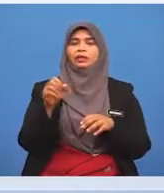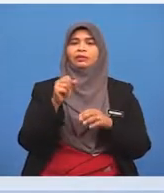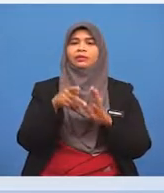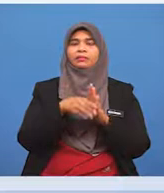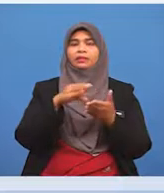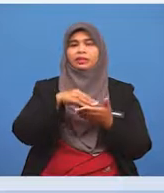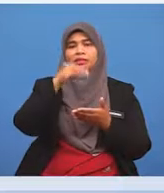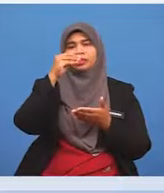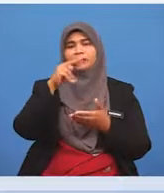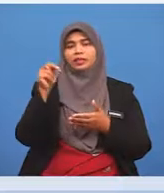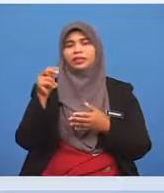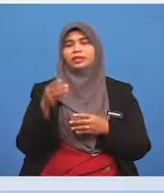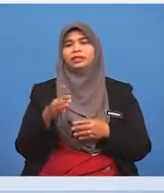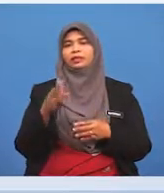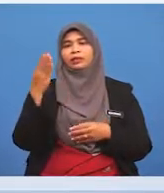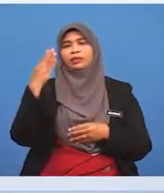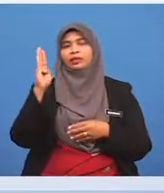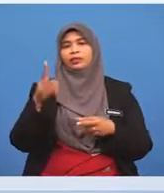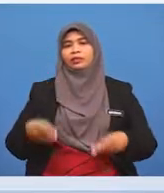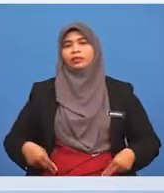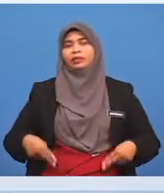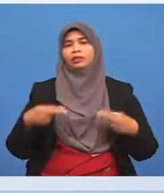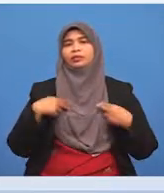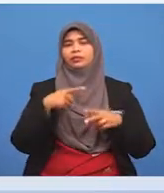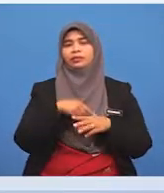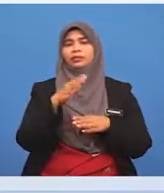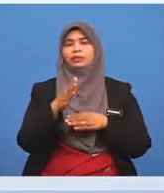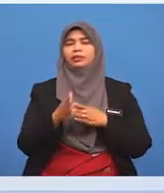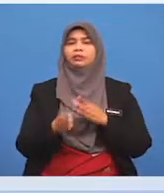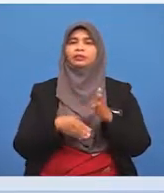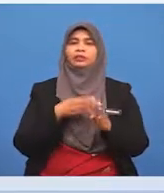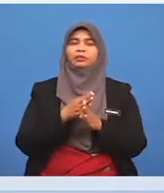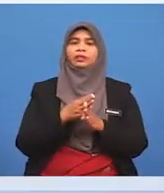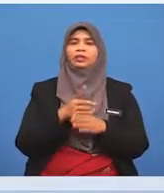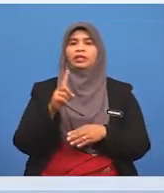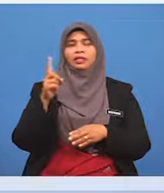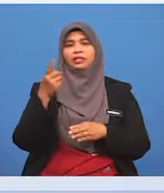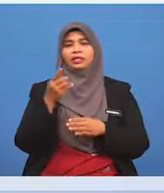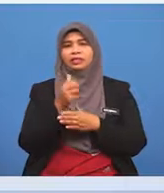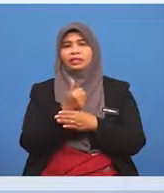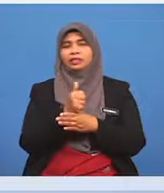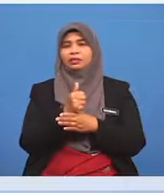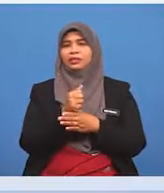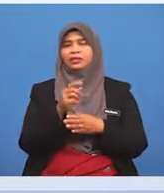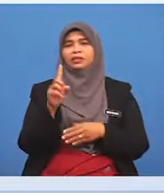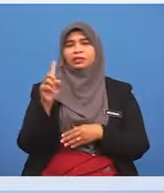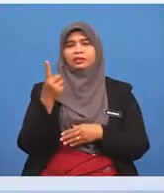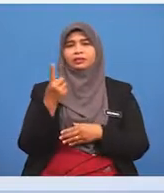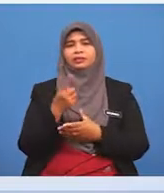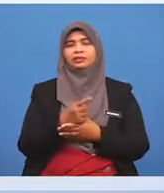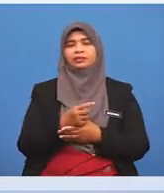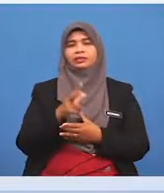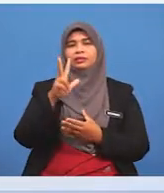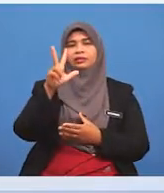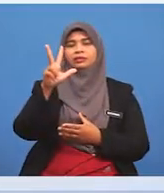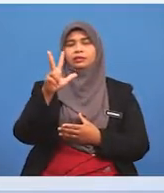sahaja. Yang ketiga, mengurus, menjaga dan memajukan alam